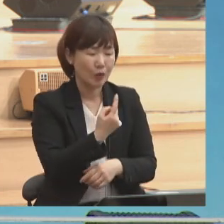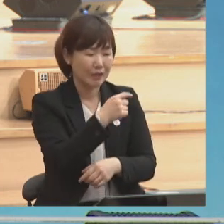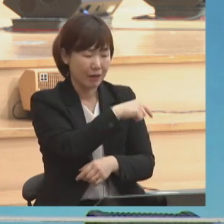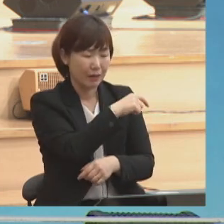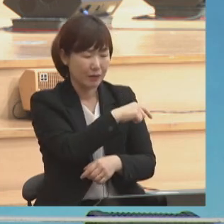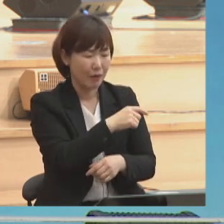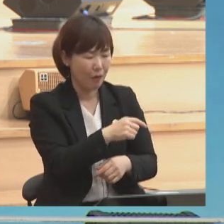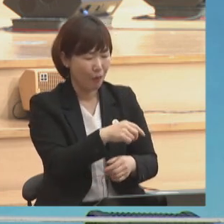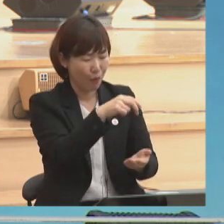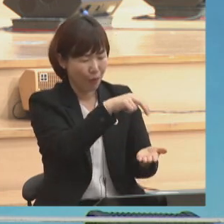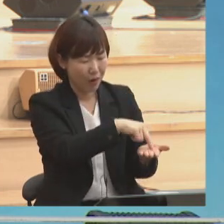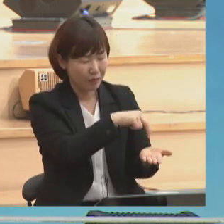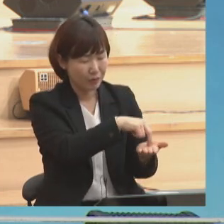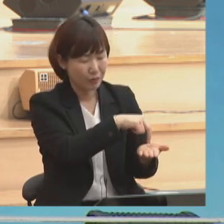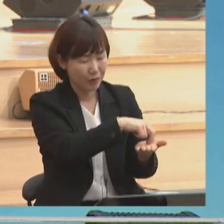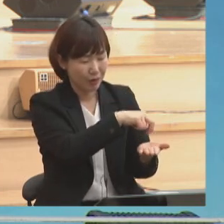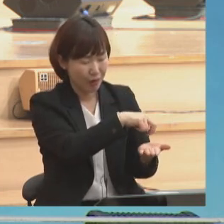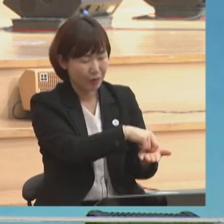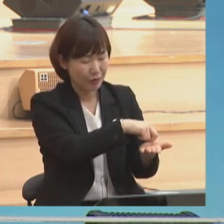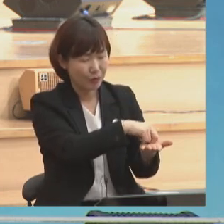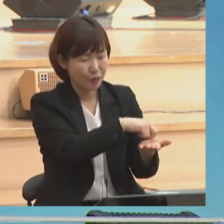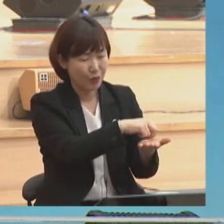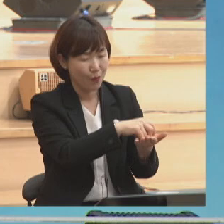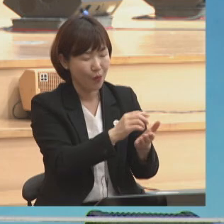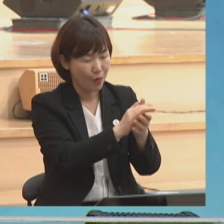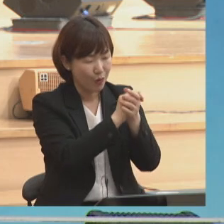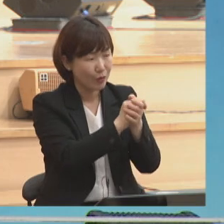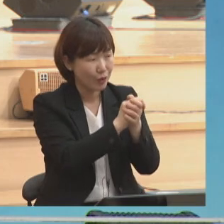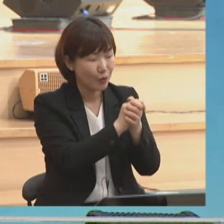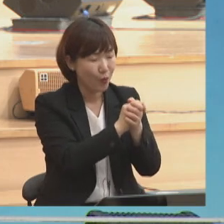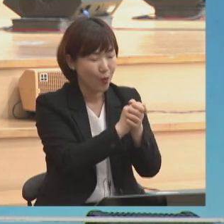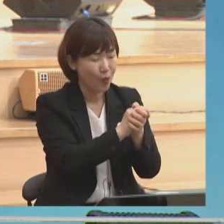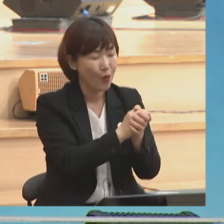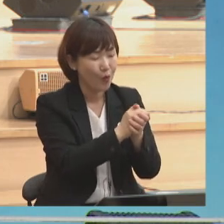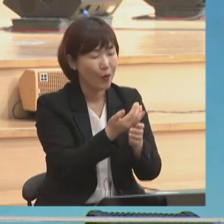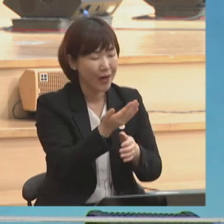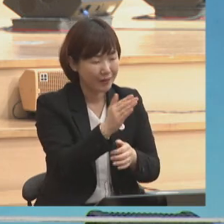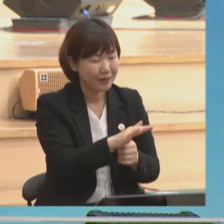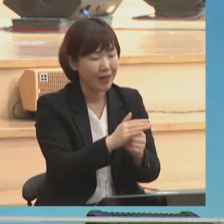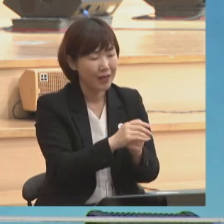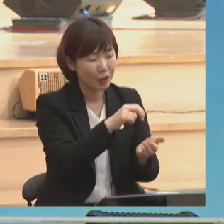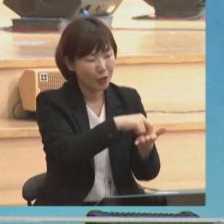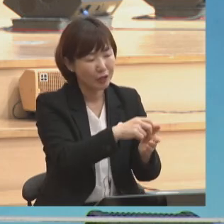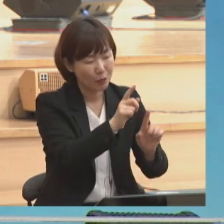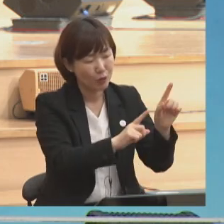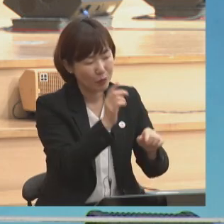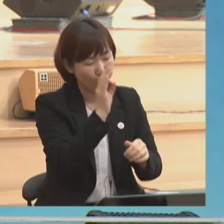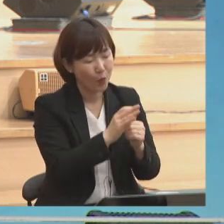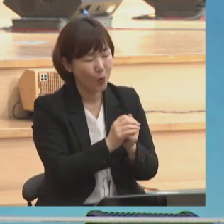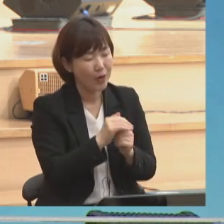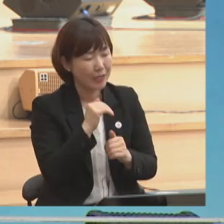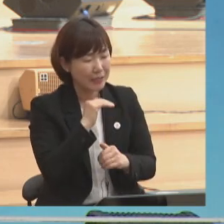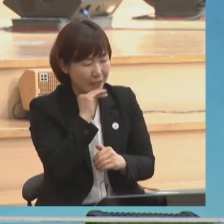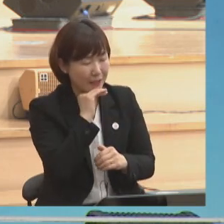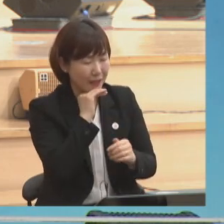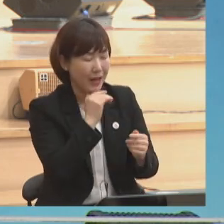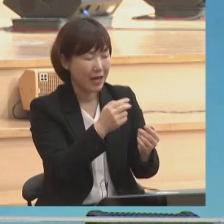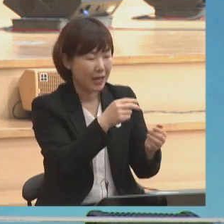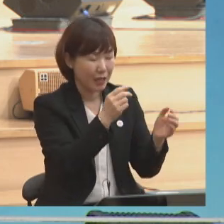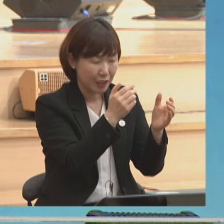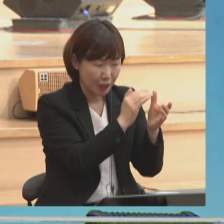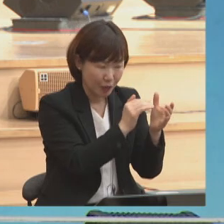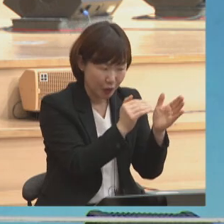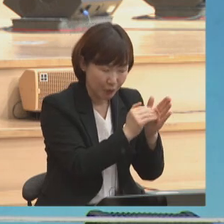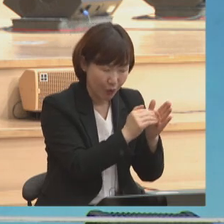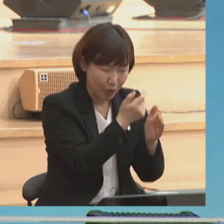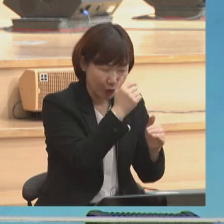기도하는 모습을 우연히 새가족 집사님이 발견하고 기도를 마칠 때까지 기다렸다가 로뎀에서 아메리카노 한 잔을 먹으면서